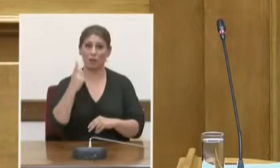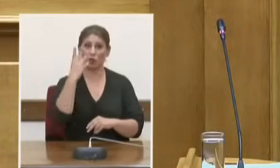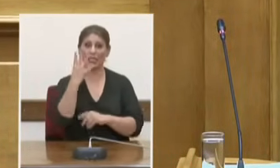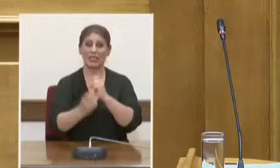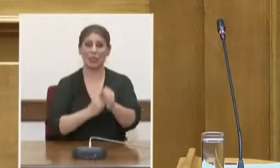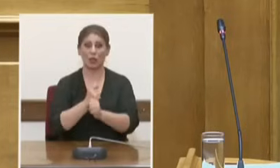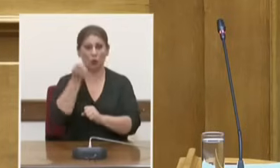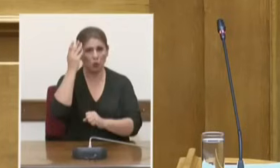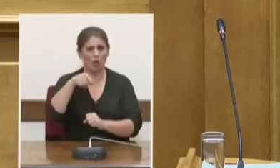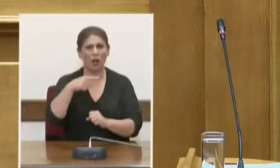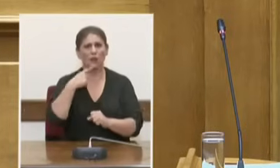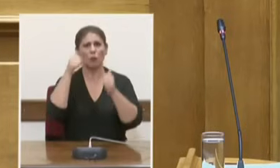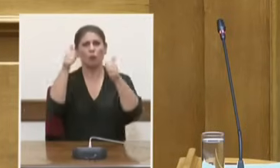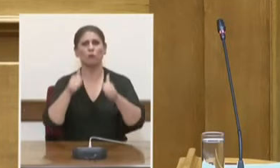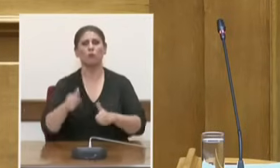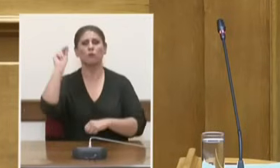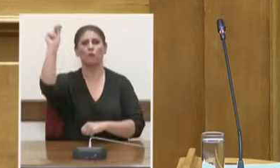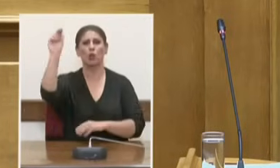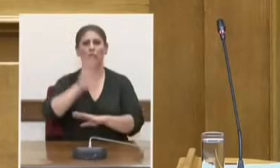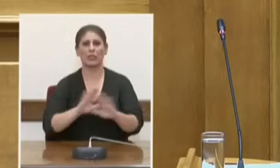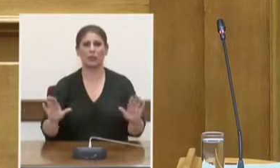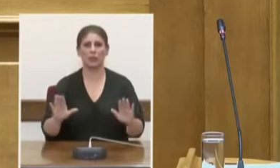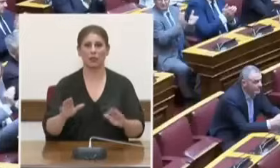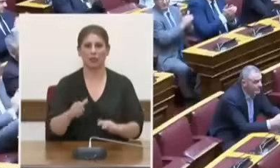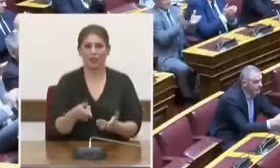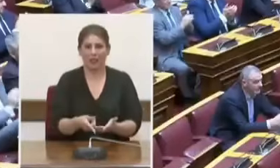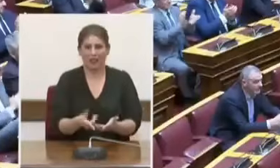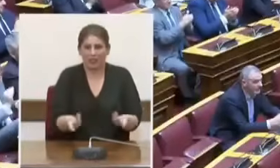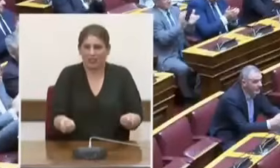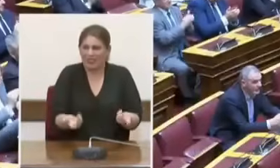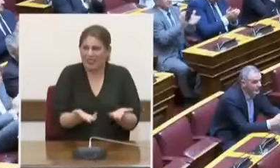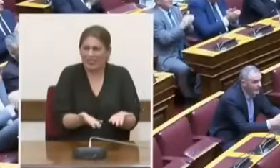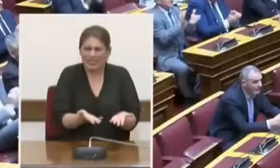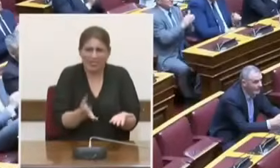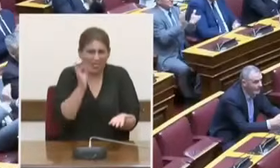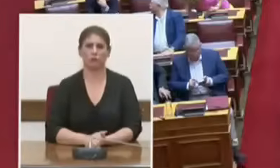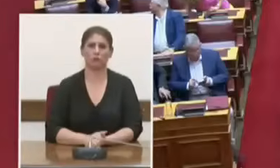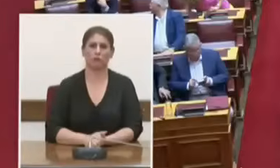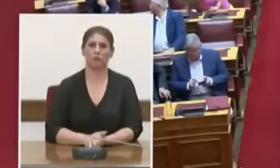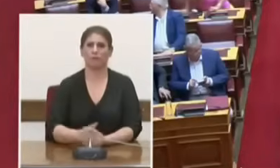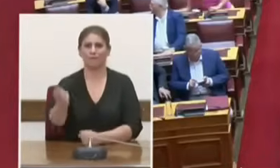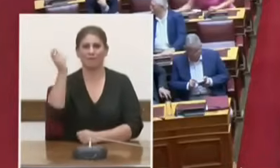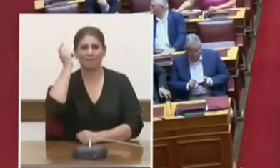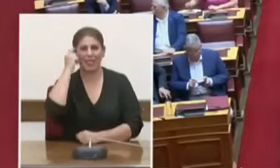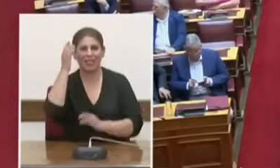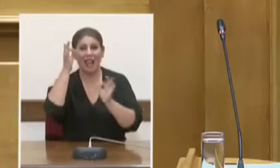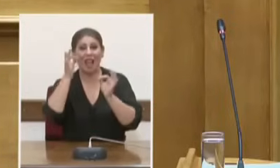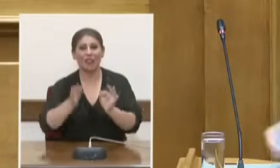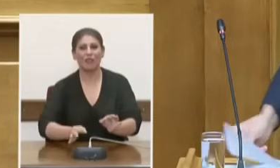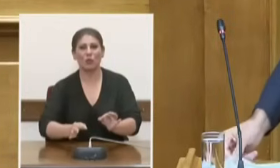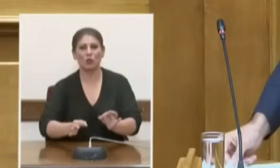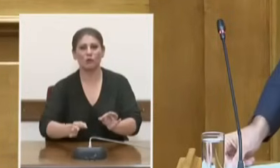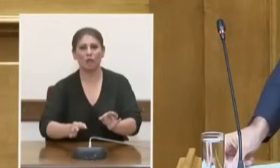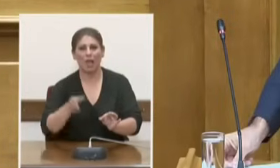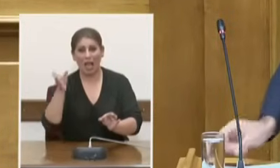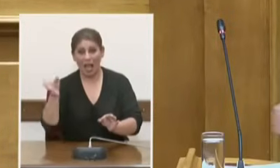οποίο τάζεται. Όχι πρόγραμμα Θεσσαλονίκης είναι αυτό. Δεν έχετε μάθει τίποτα από τα λάθη σας. Και αυτά τα